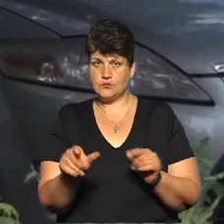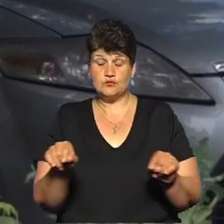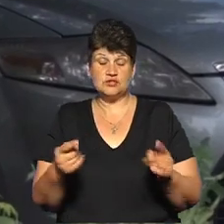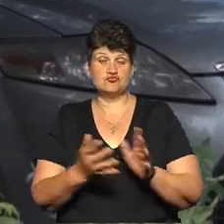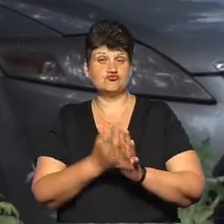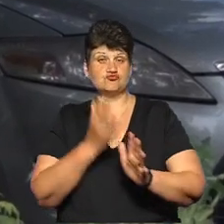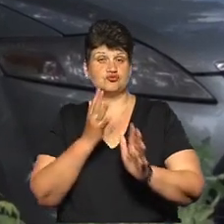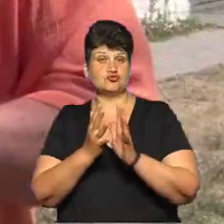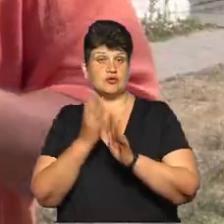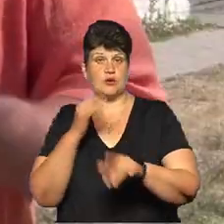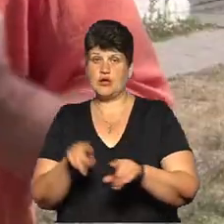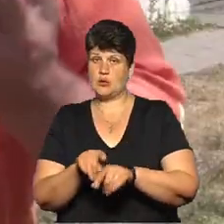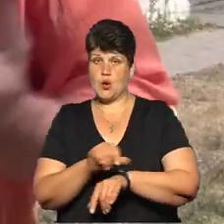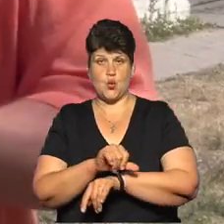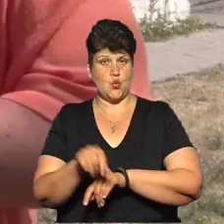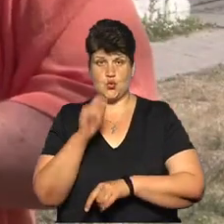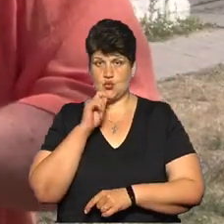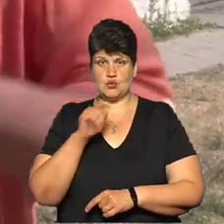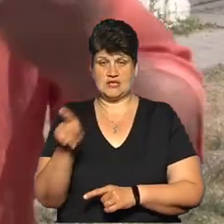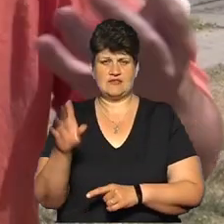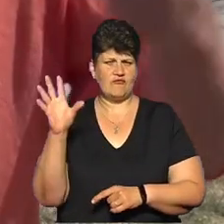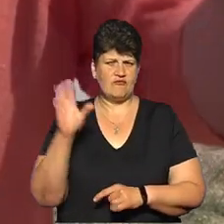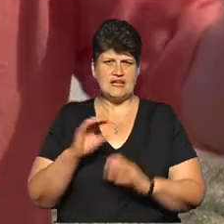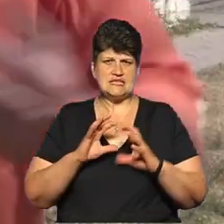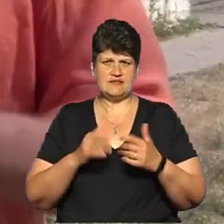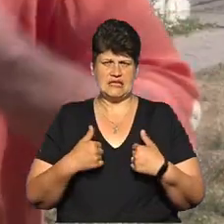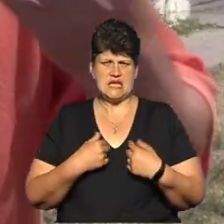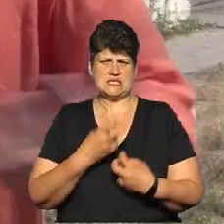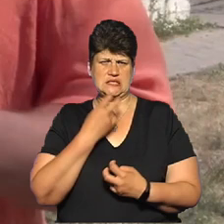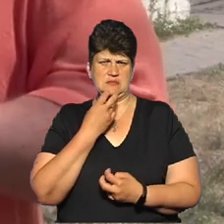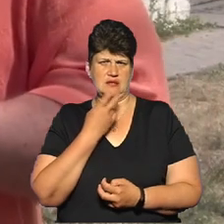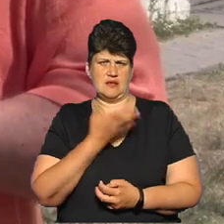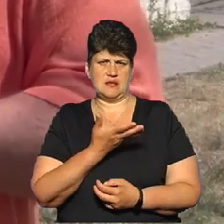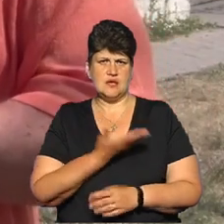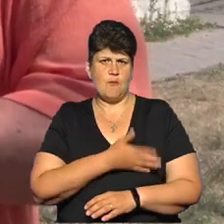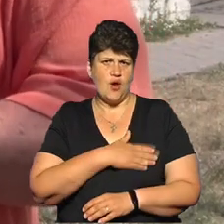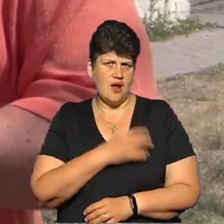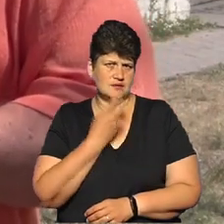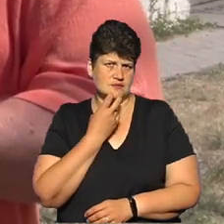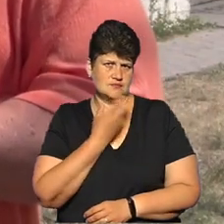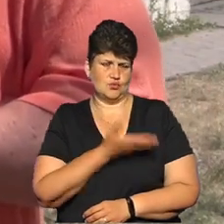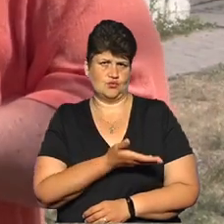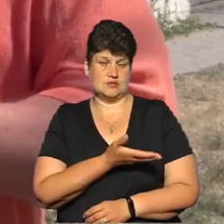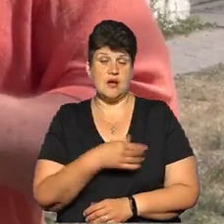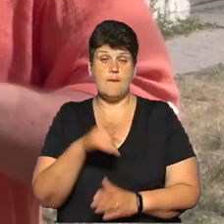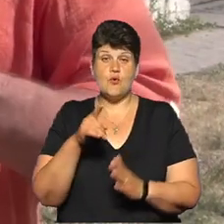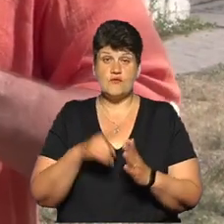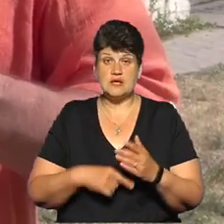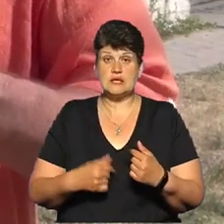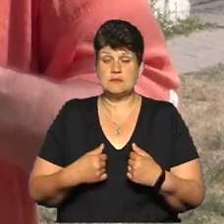кордоні України. Зараз цілий світ з нас сміється, черги, поляки сміються, то сьомо. Але повірте мені, що